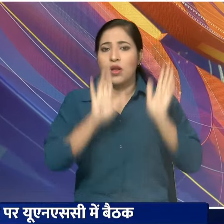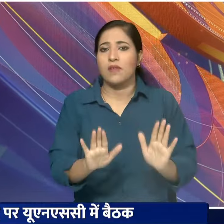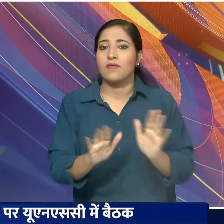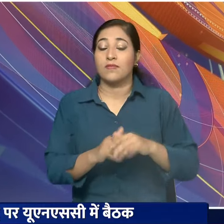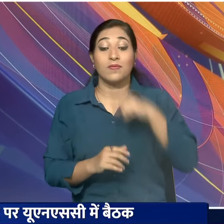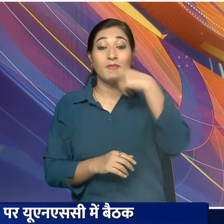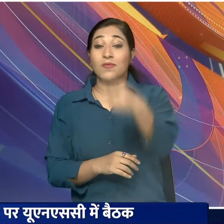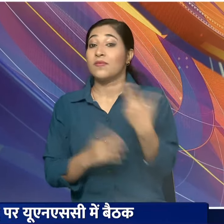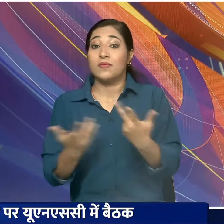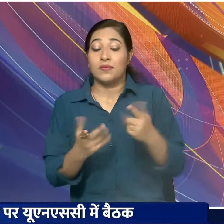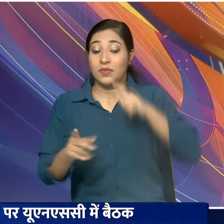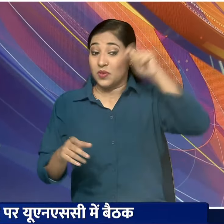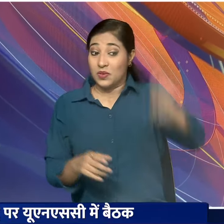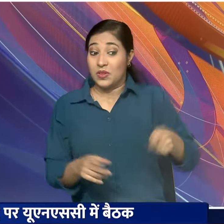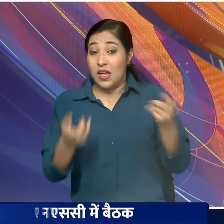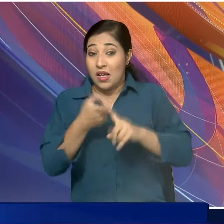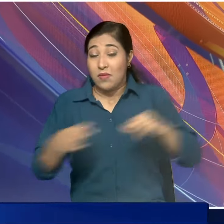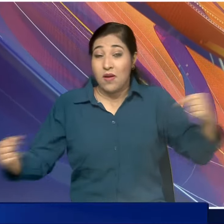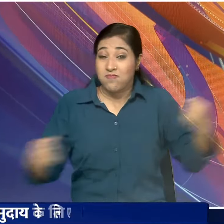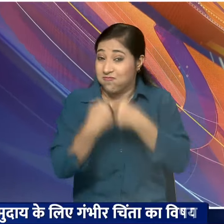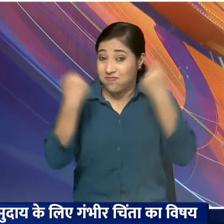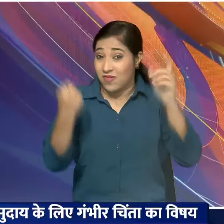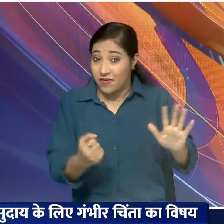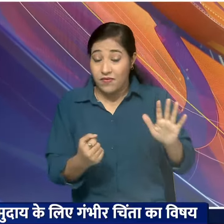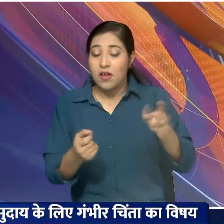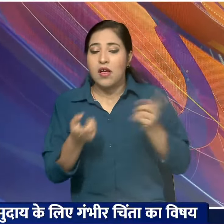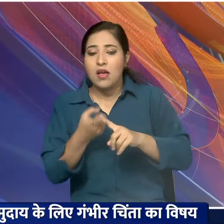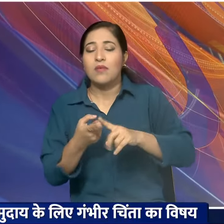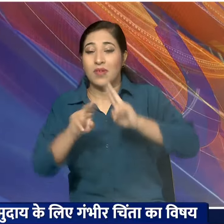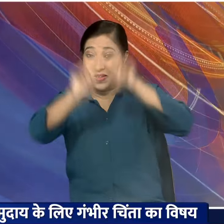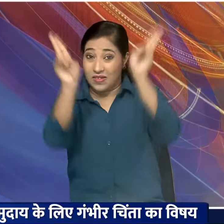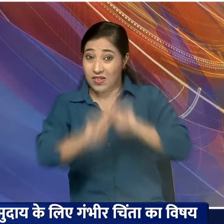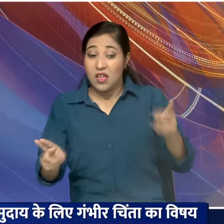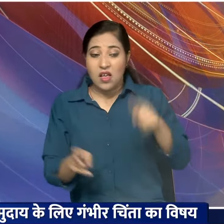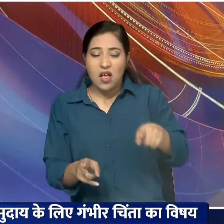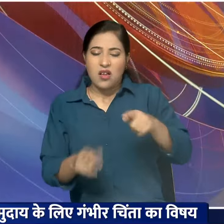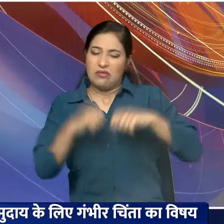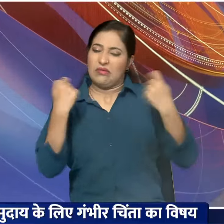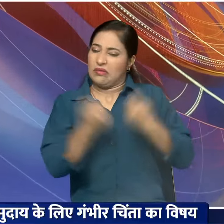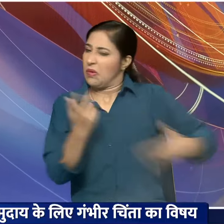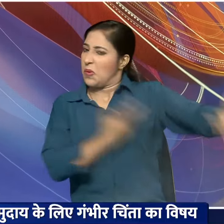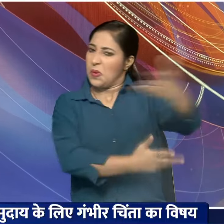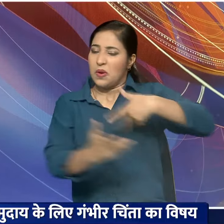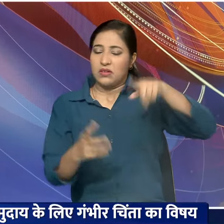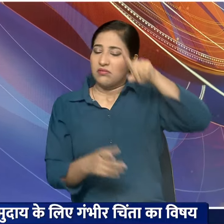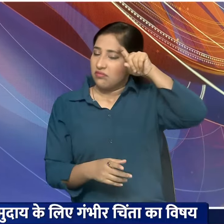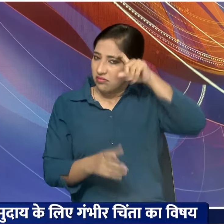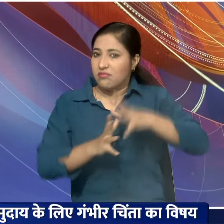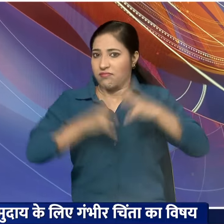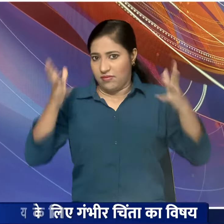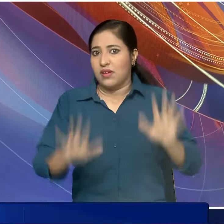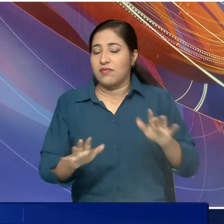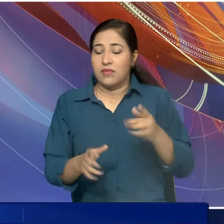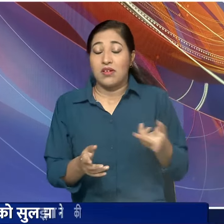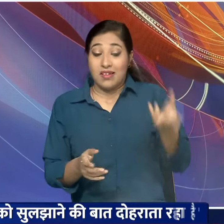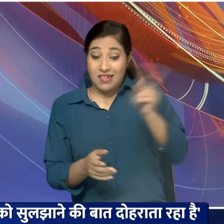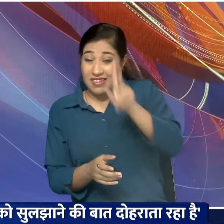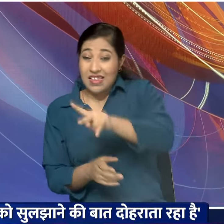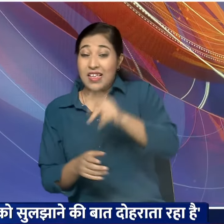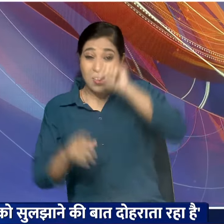ये भी कहा कि यूक्रेन संघर्ष अंतर्राष्ट्रीय समुदाय के लिए गंभीर चिंता का विषय है। भारत ने बार बार शत्रुता